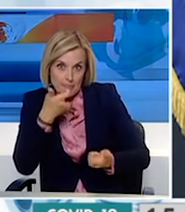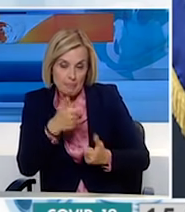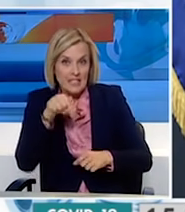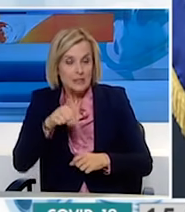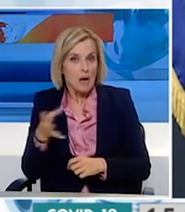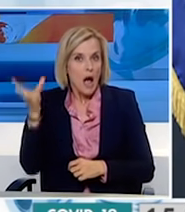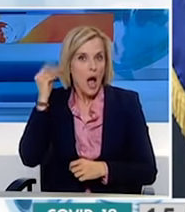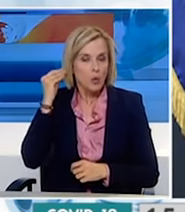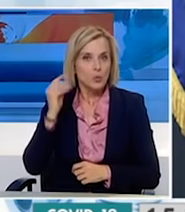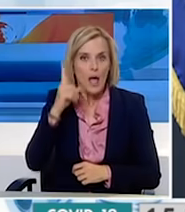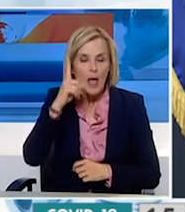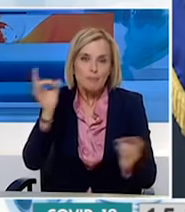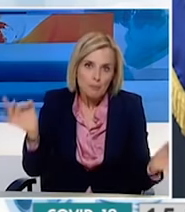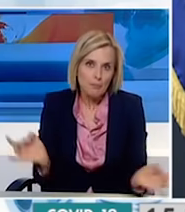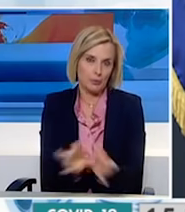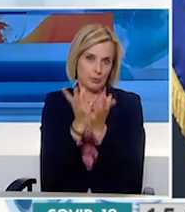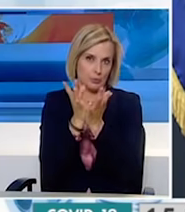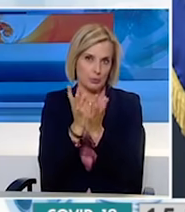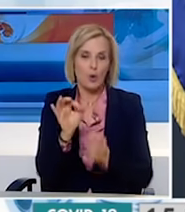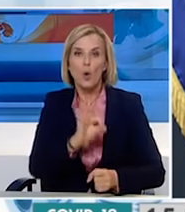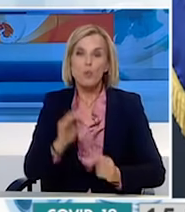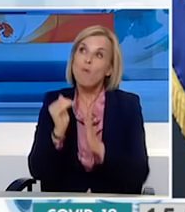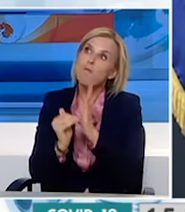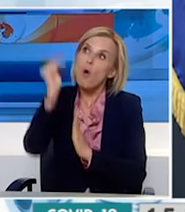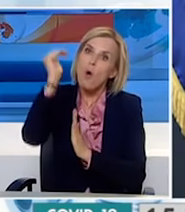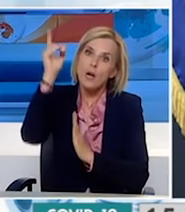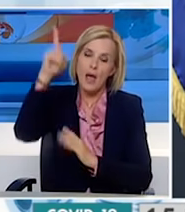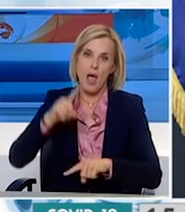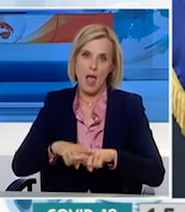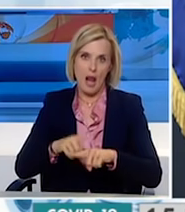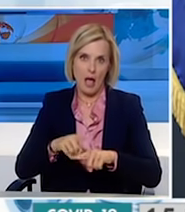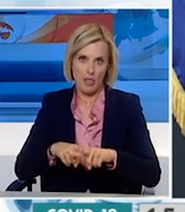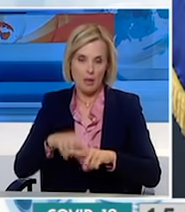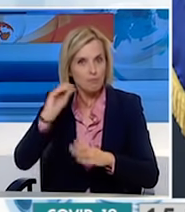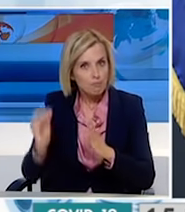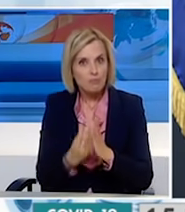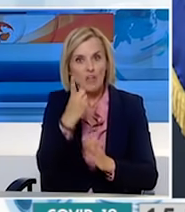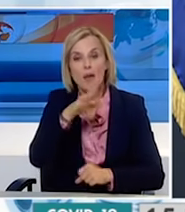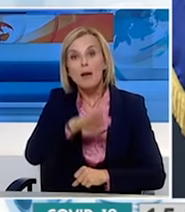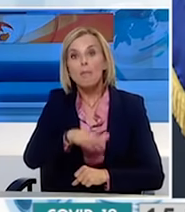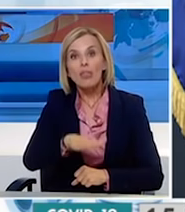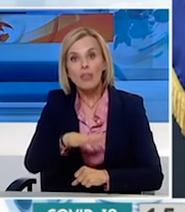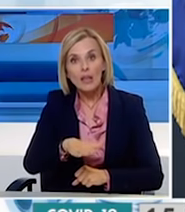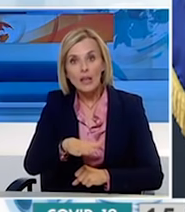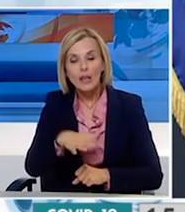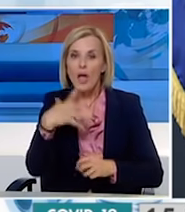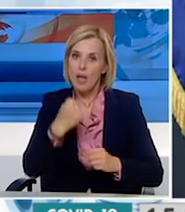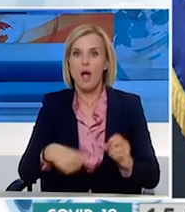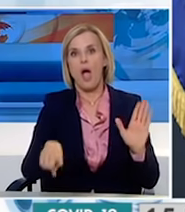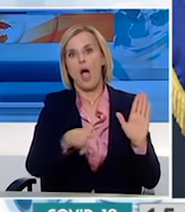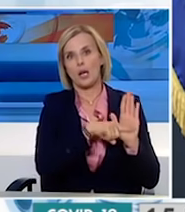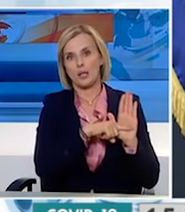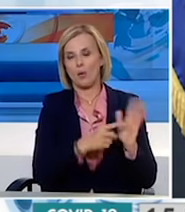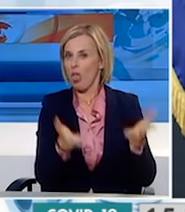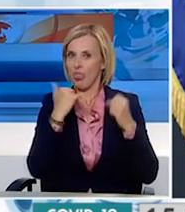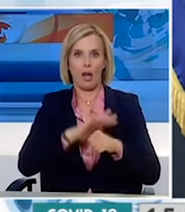ένα τέτοιο παρόμοιο περιστατικό στη Βόρεια Ελλάδα, το οποίο, για το οποίο είχε αρνητικό έλεγχο για την